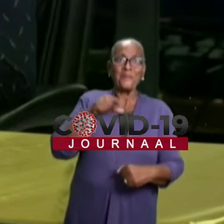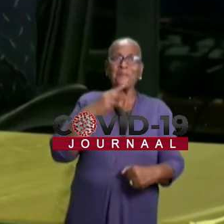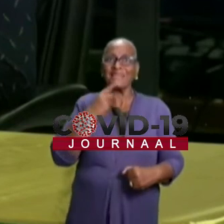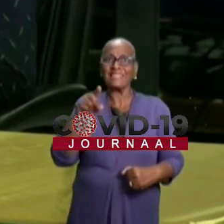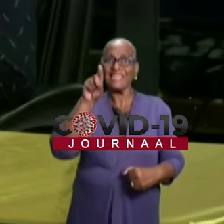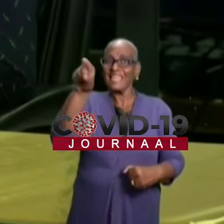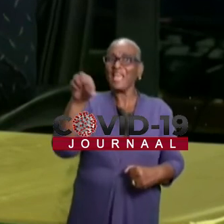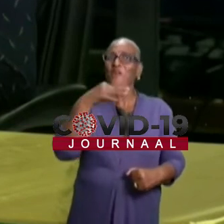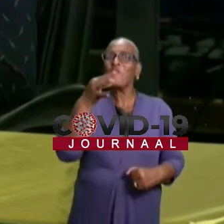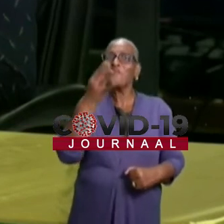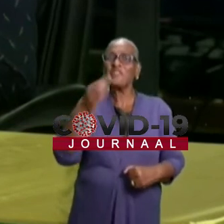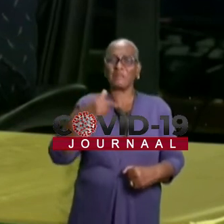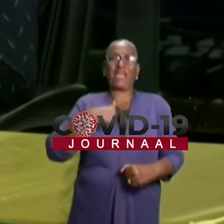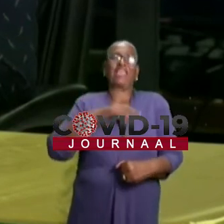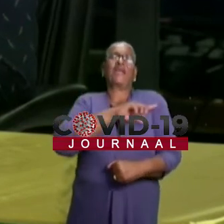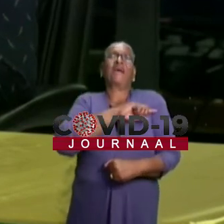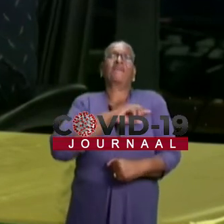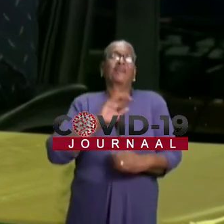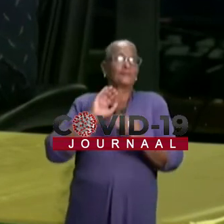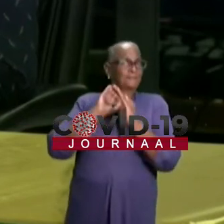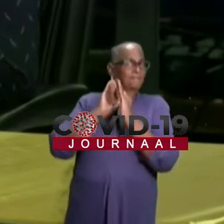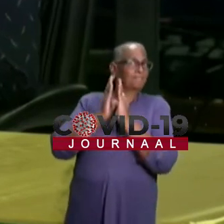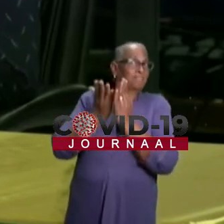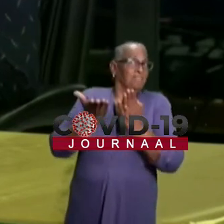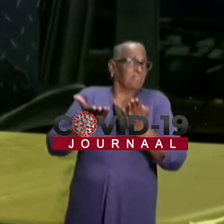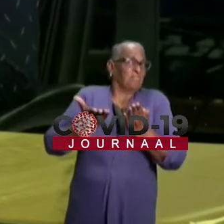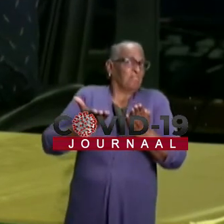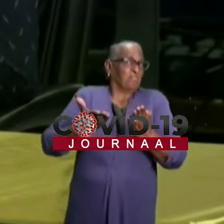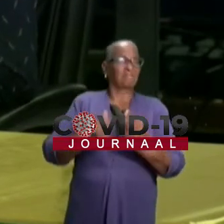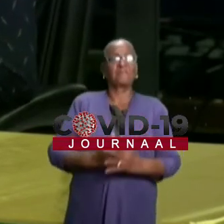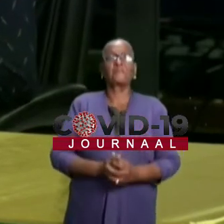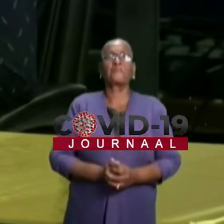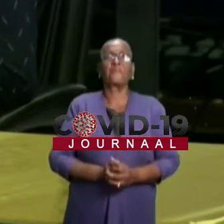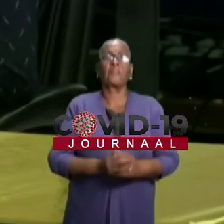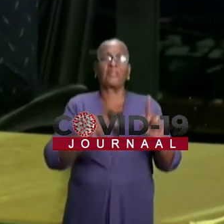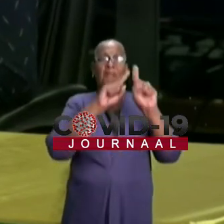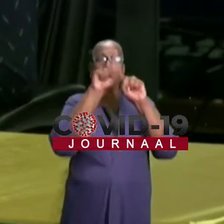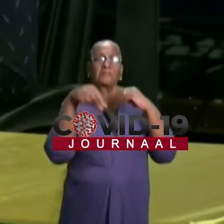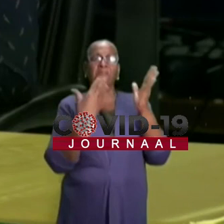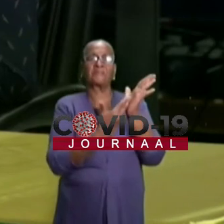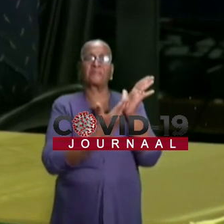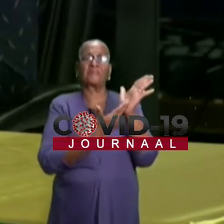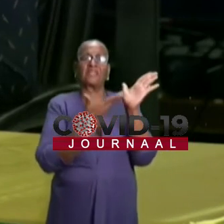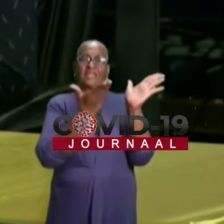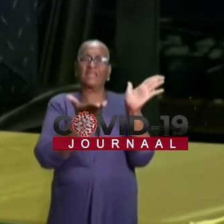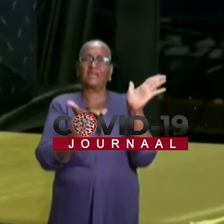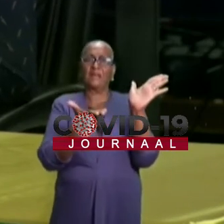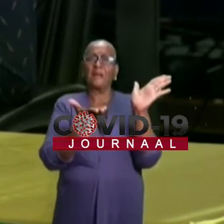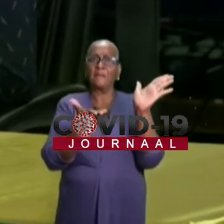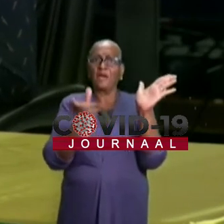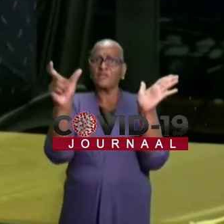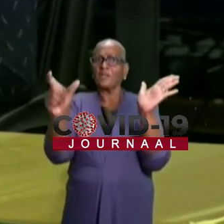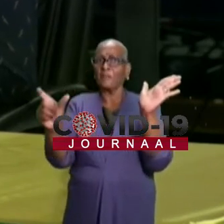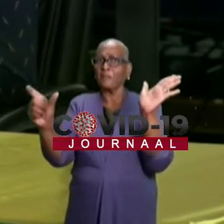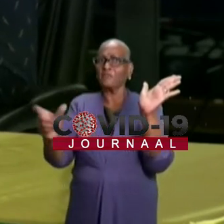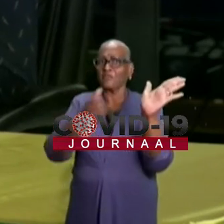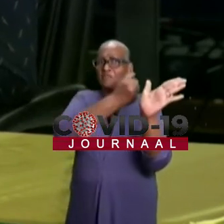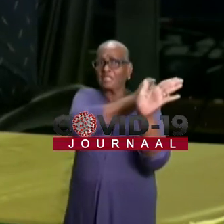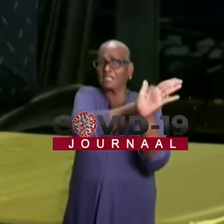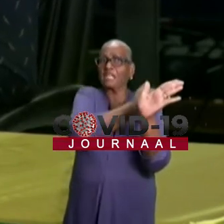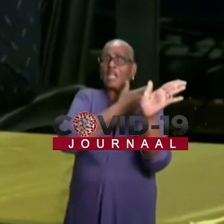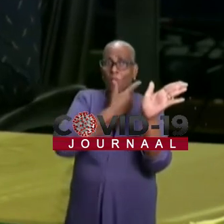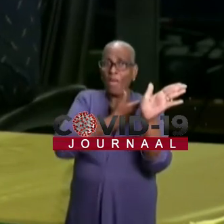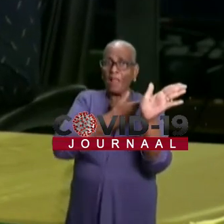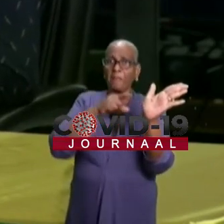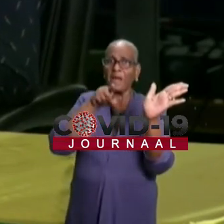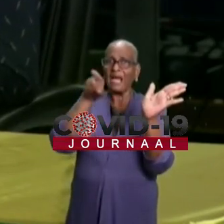vaccineren. En dan gaan ze ook nog een petitie indienen. Van dit moet je niet doen. Maar ze zijn wel gevaccineerd. Maar dat zeggen ze niet